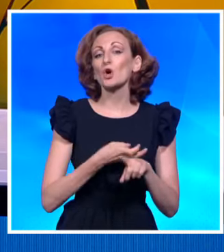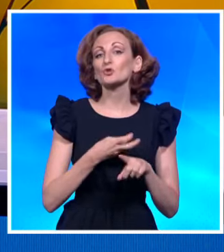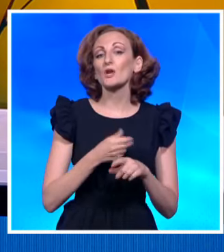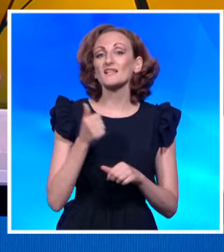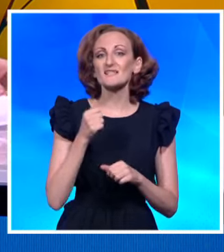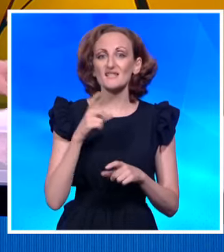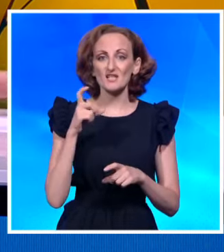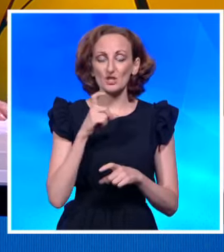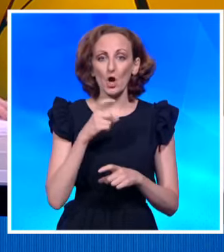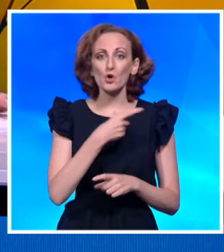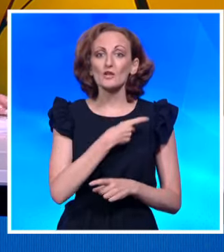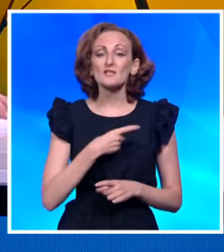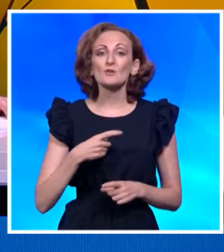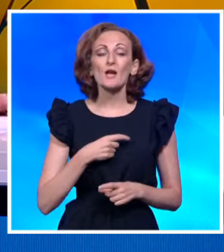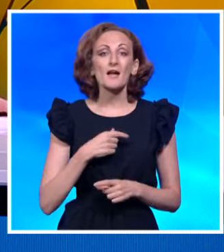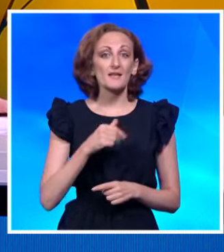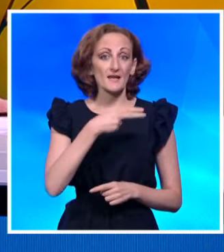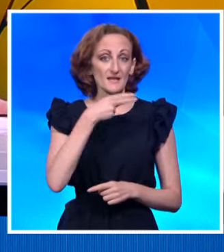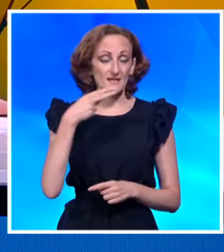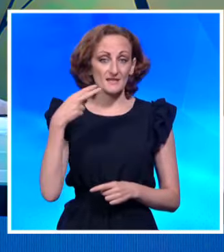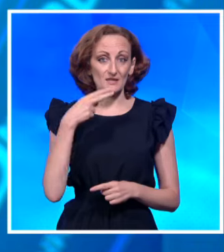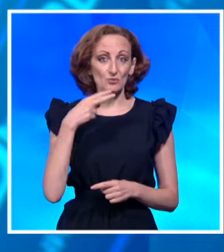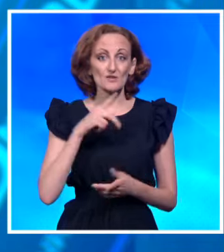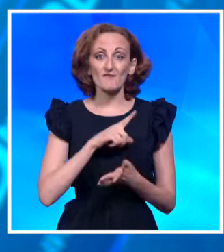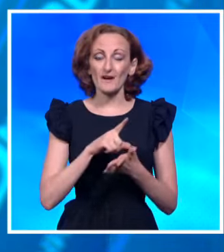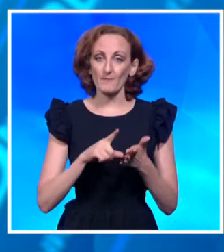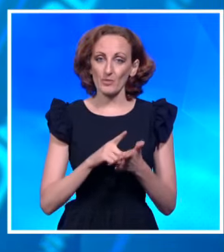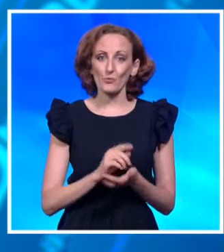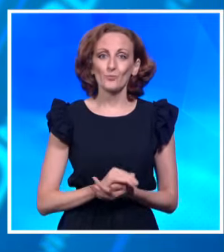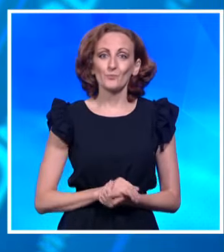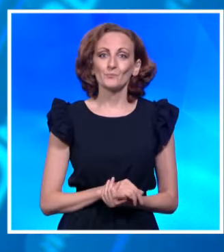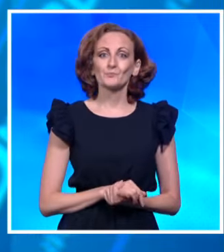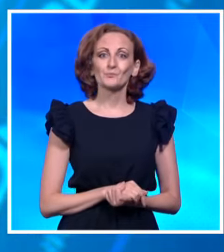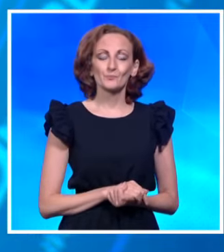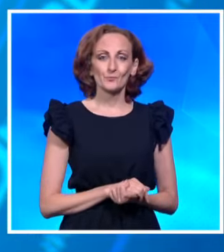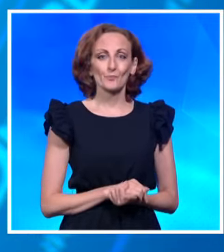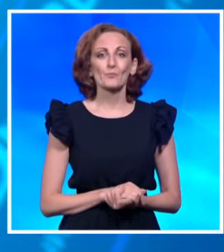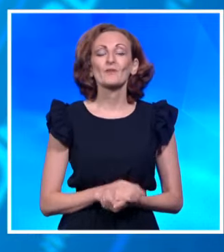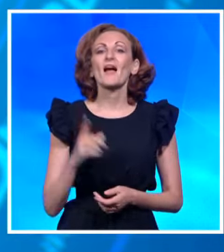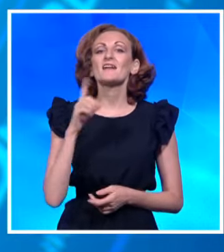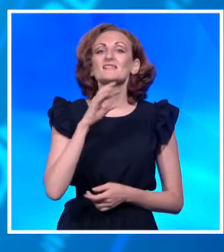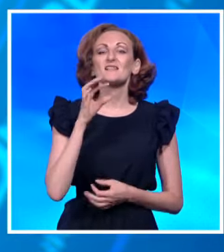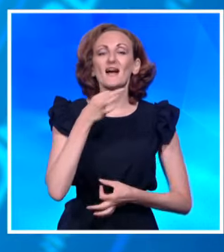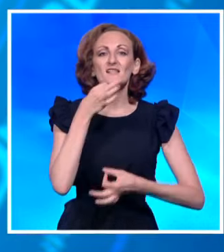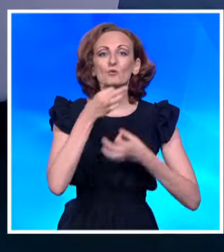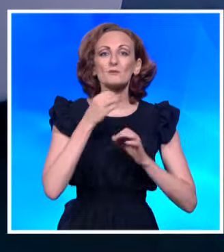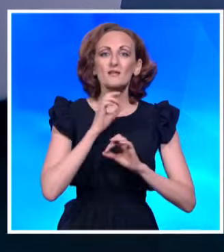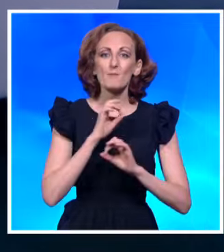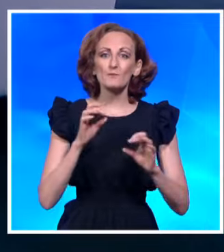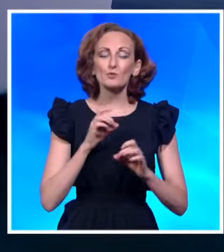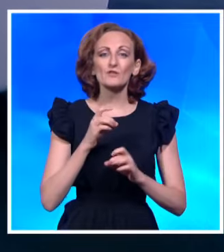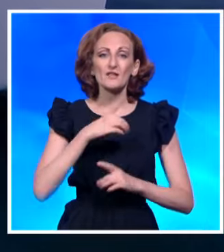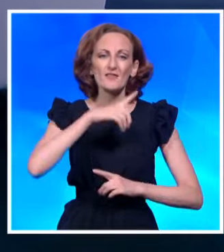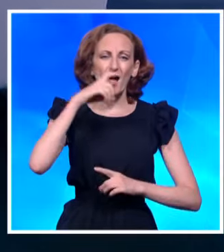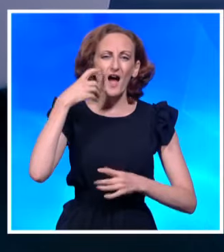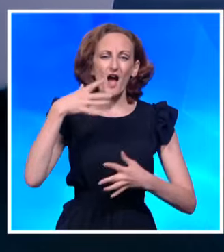от Националния институт по метеорология и хидрология. Здравейте и добре дошли. Здравейте. Сандански казахме в новините, че е било